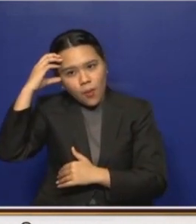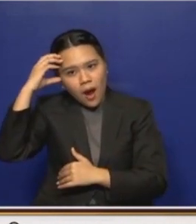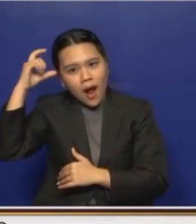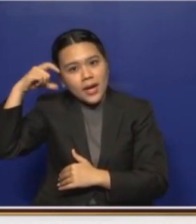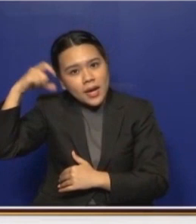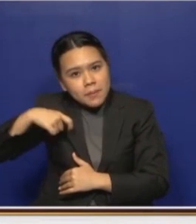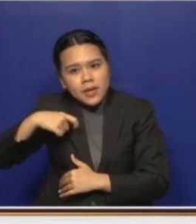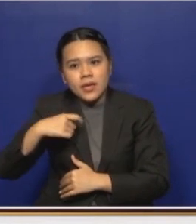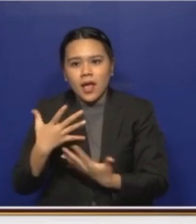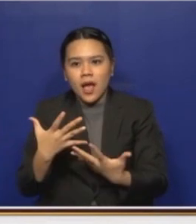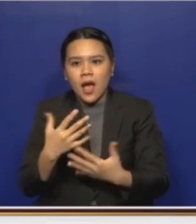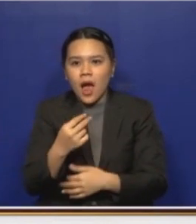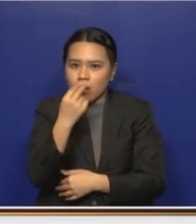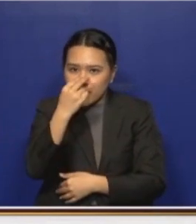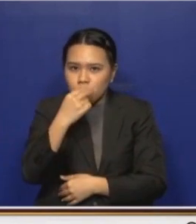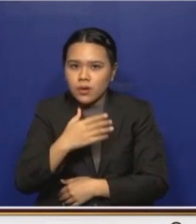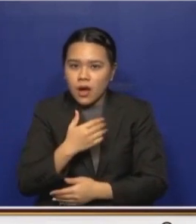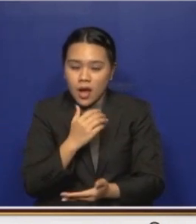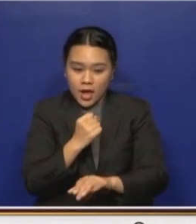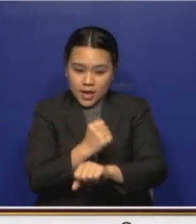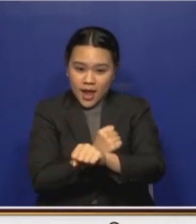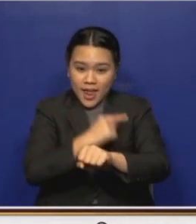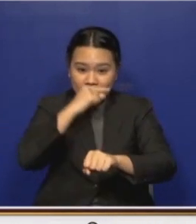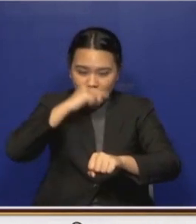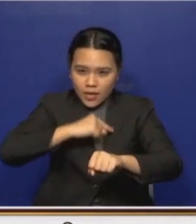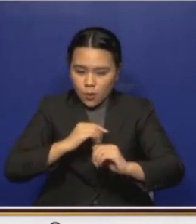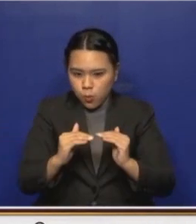พลาดลงไปนะฮะไปดูสไลด์แผ่นต่อไปฮะ